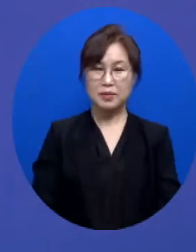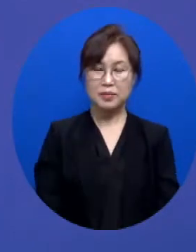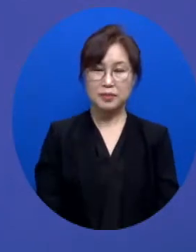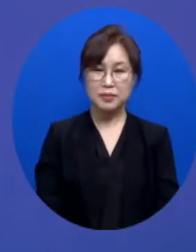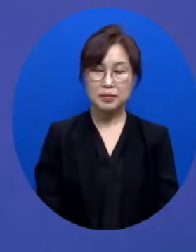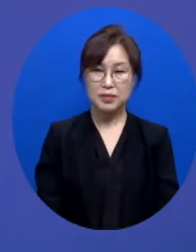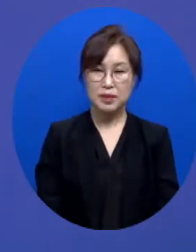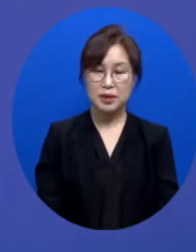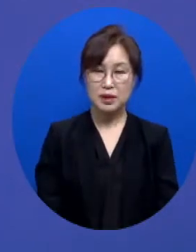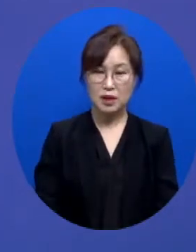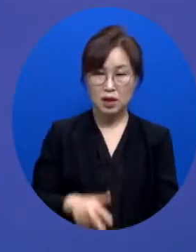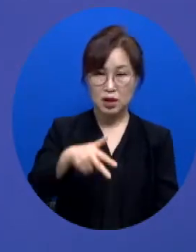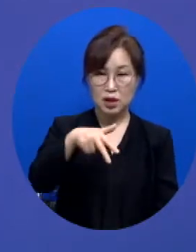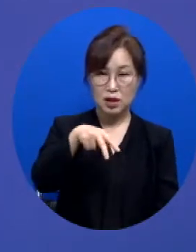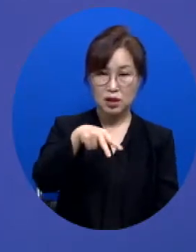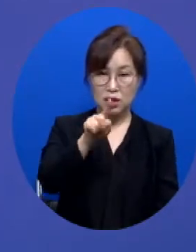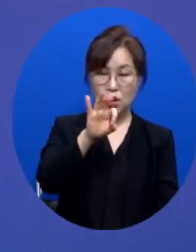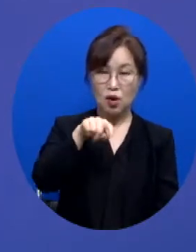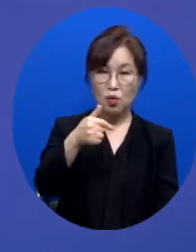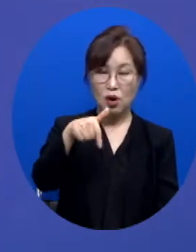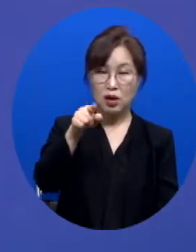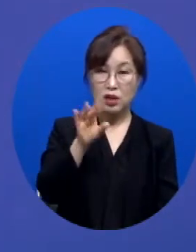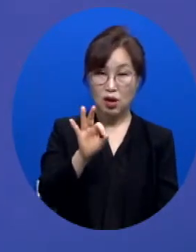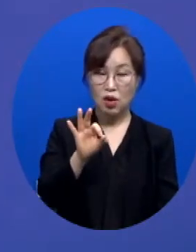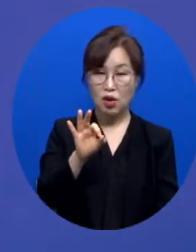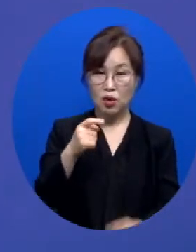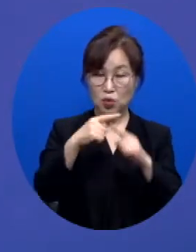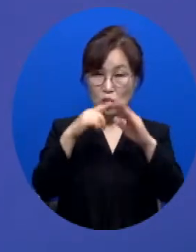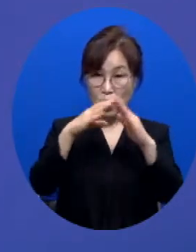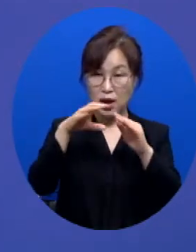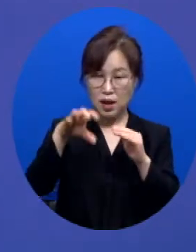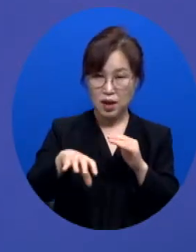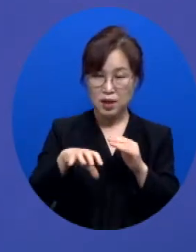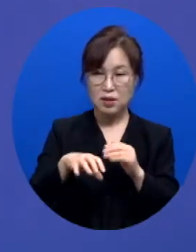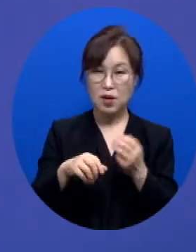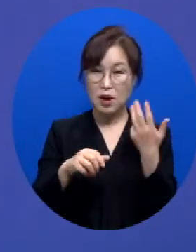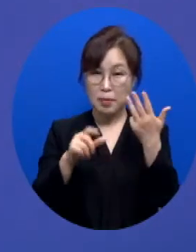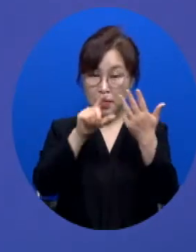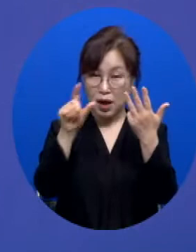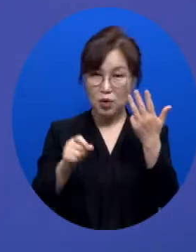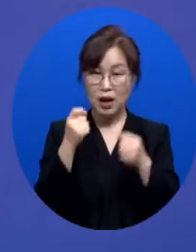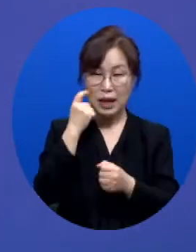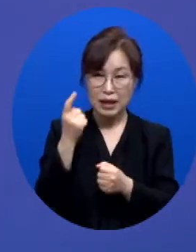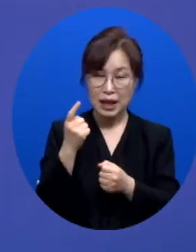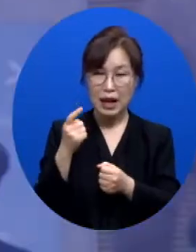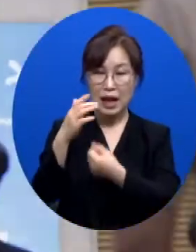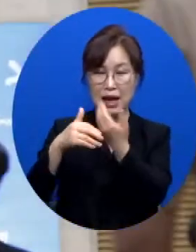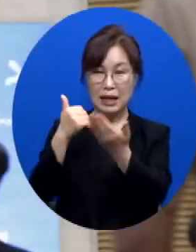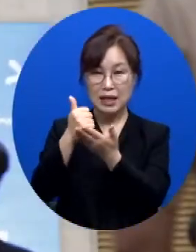청주 서원경 교회가 8월 한 달간 하나님 사람 만들기 프로젝트를 진행했습니다.